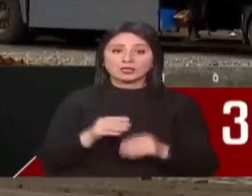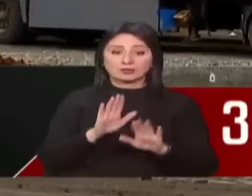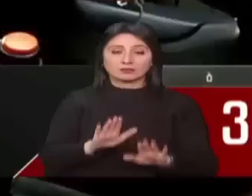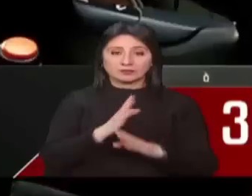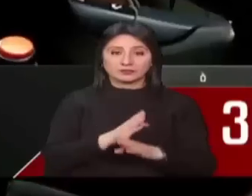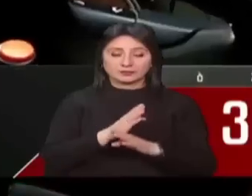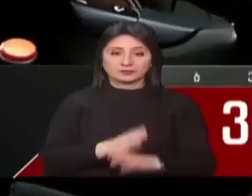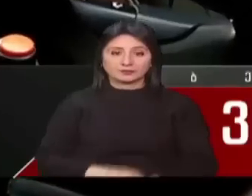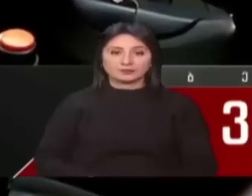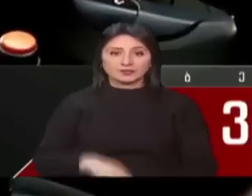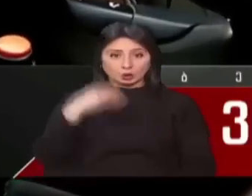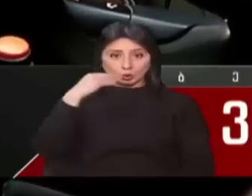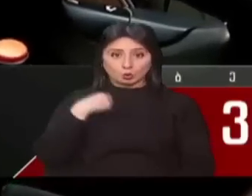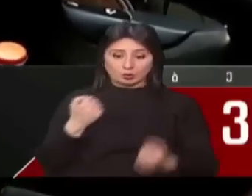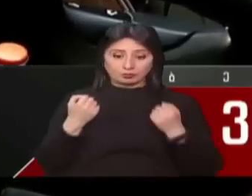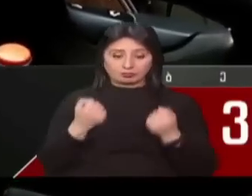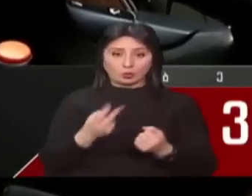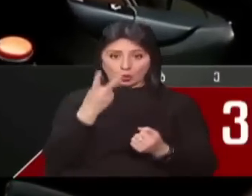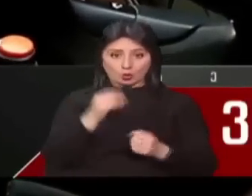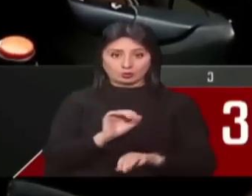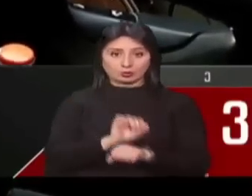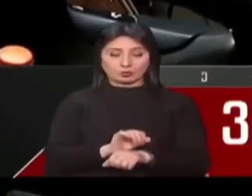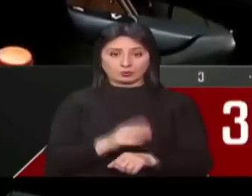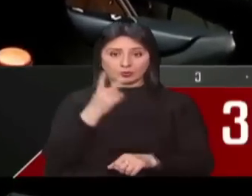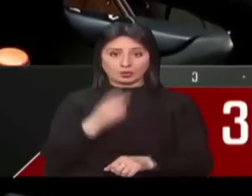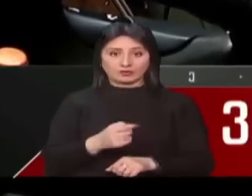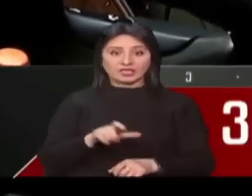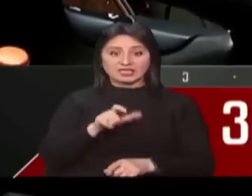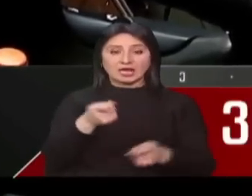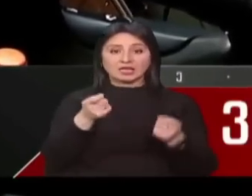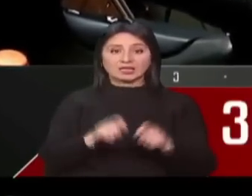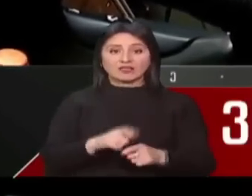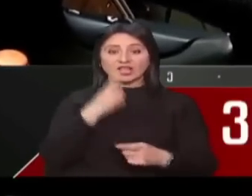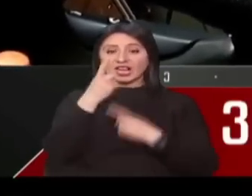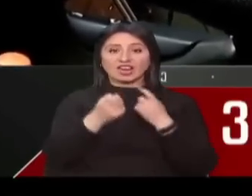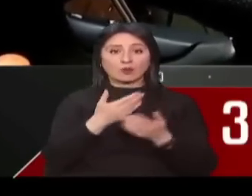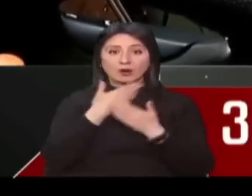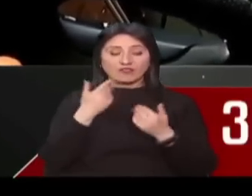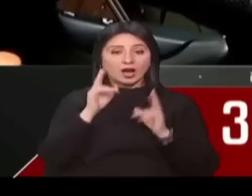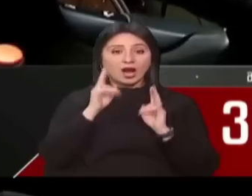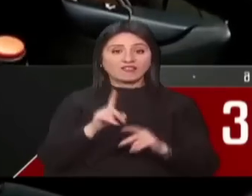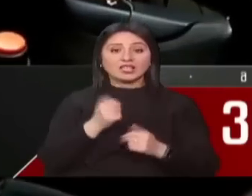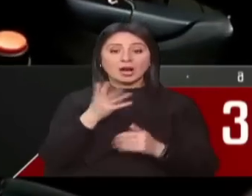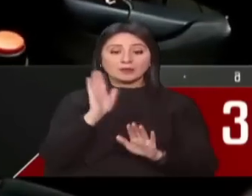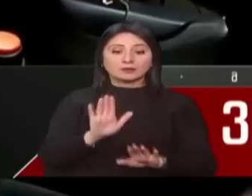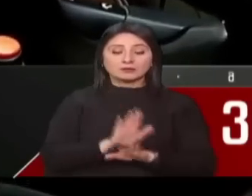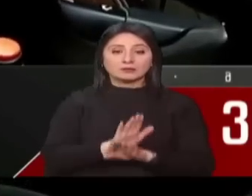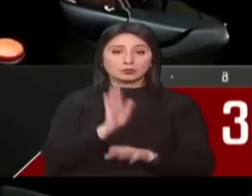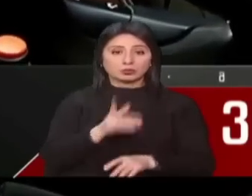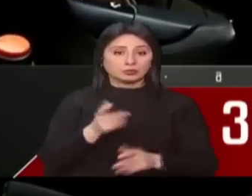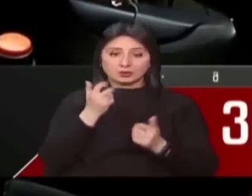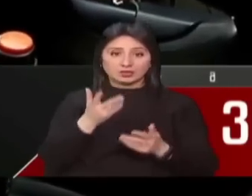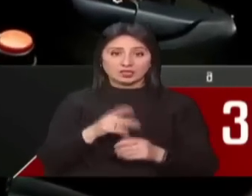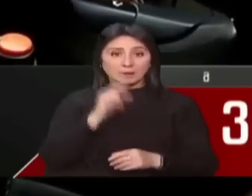აქტკომა. თურქეთიდან მოვდივართ, ორი დღეა გაჩერებულები ვართ. გზა დაკეტილია, ინფორმაცია არ გვაქვს, არ ვიცი რამდენი ხანი მოგვიწევს აქ